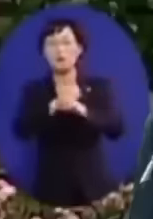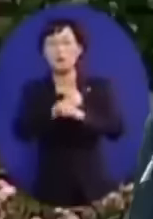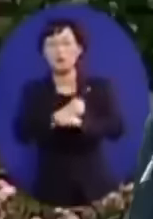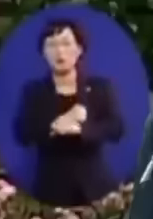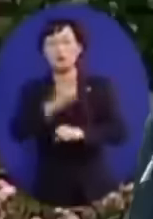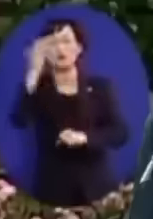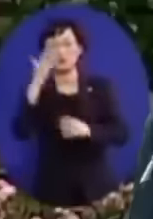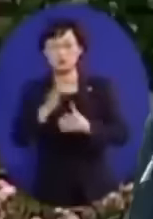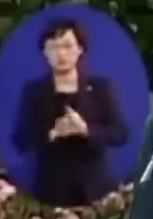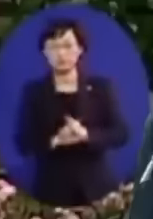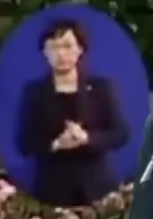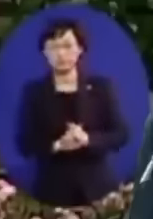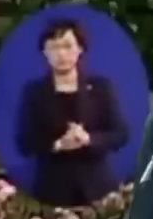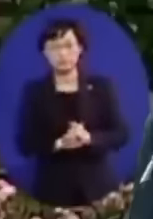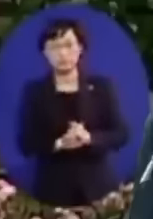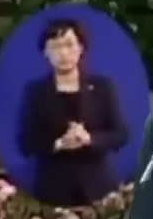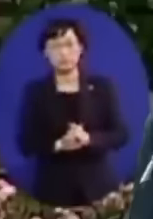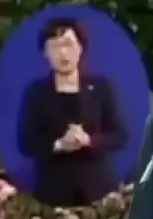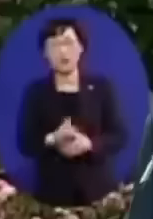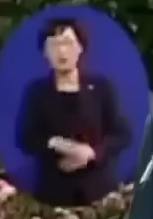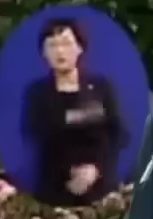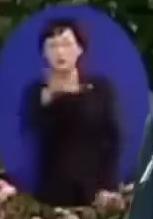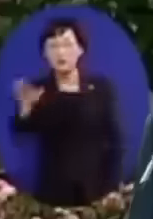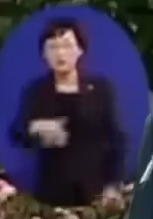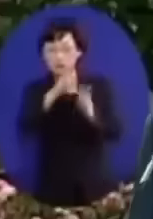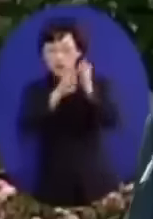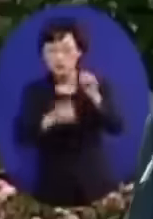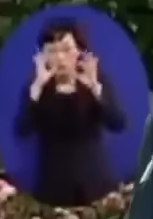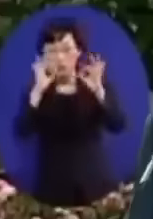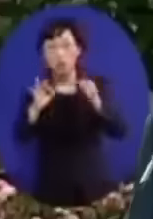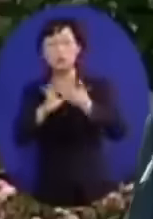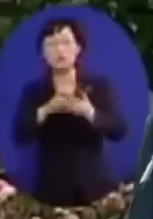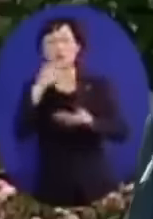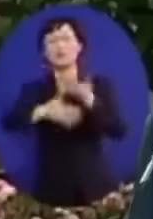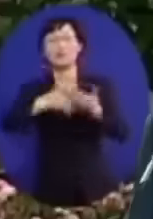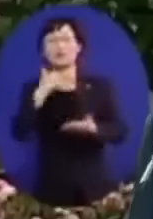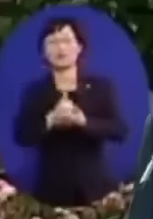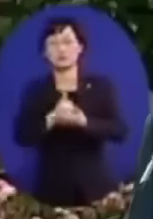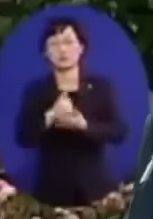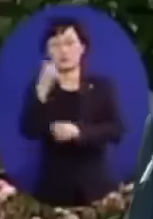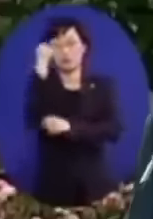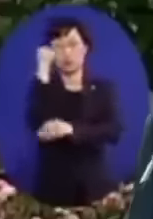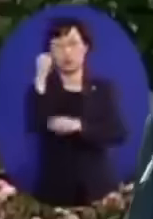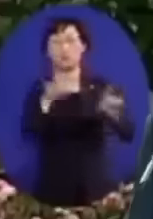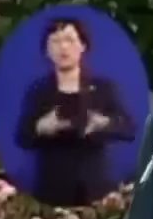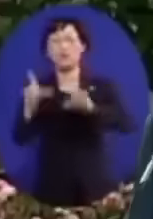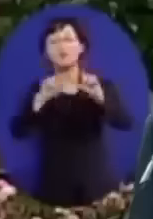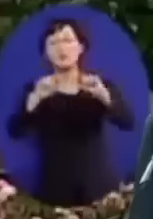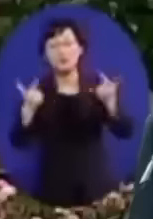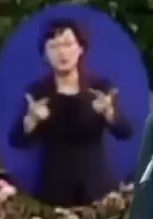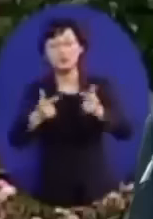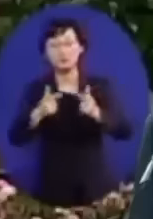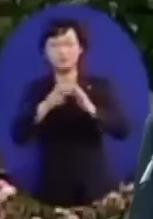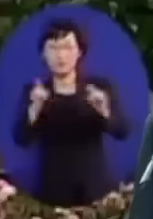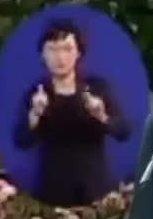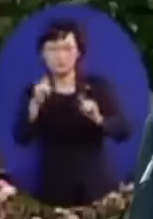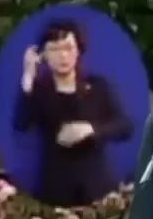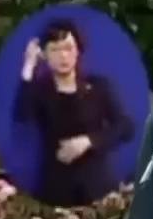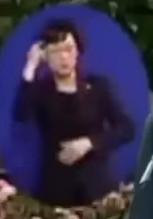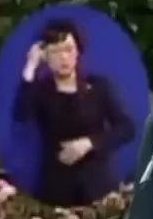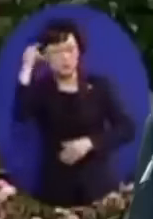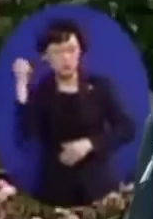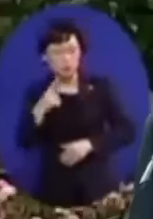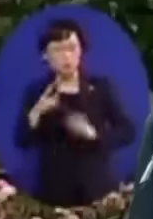망하고 말았습니다. 우리는 역사를 통해 하나님 중심으로 설지 않고 인간의 신념이나 사람을